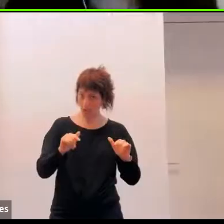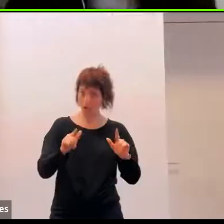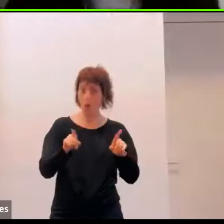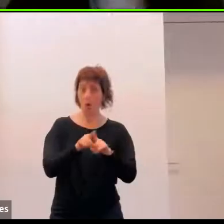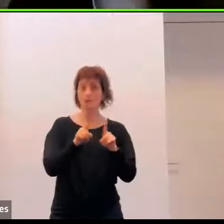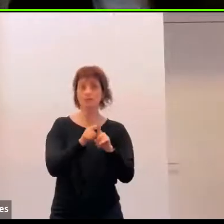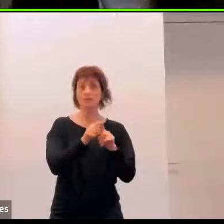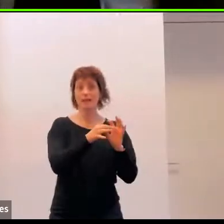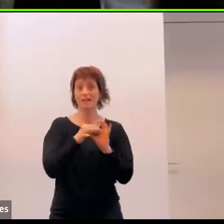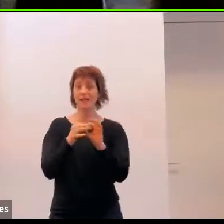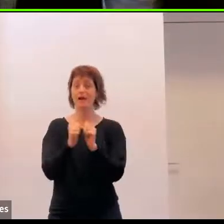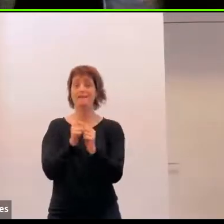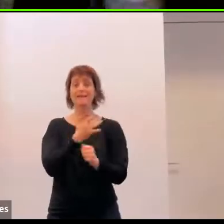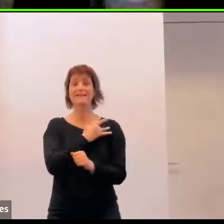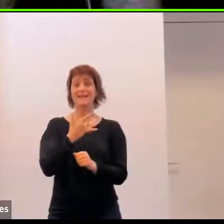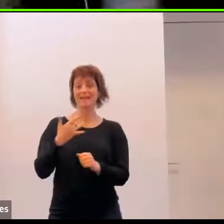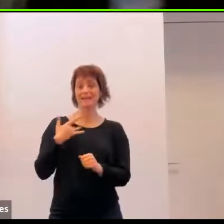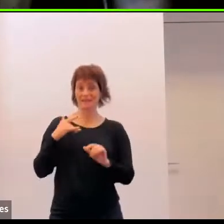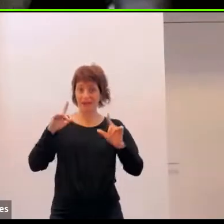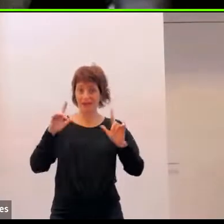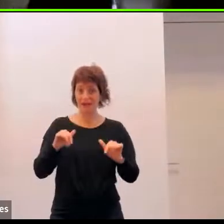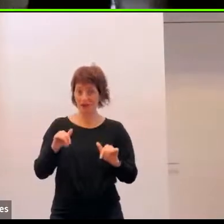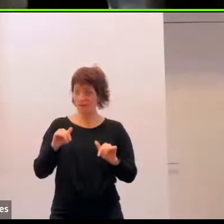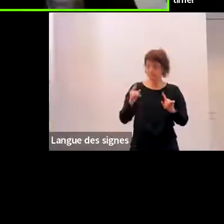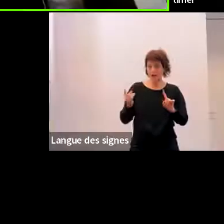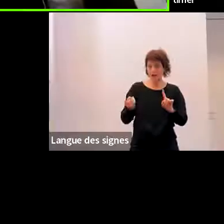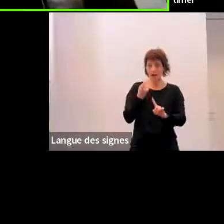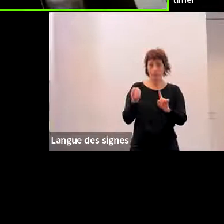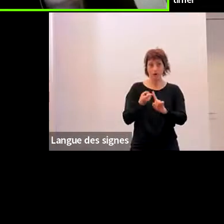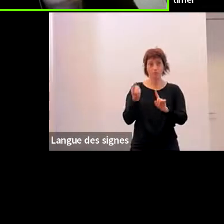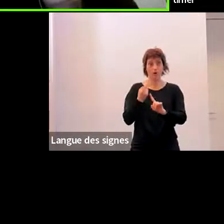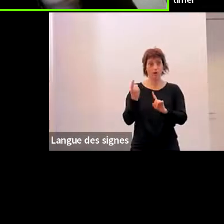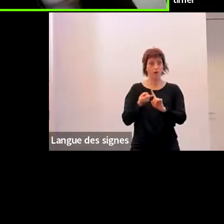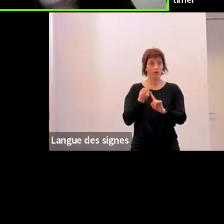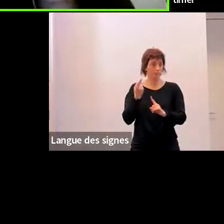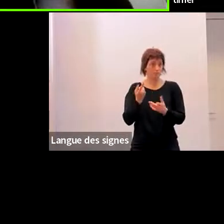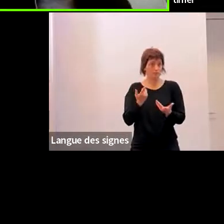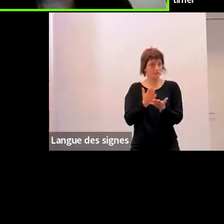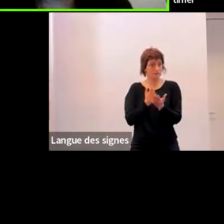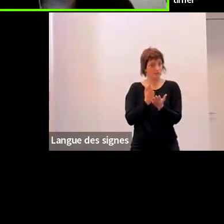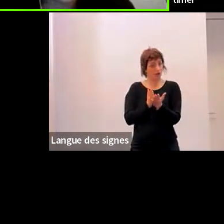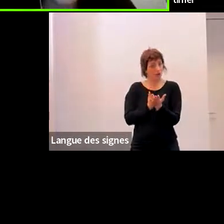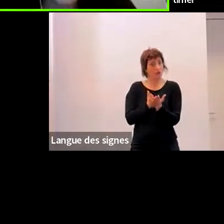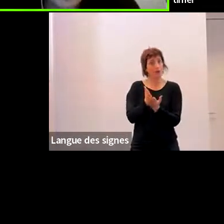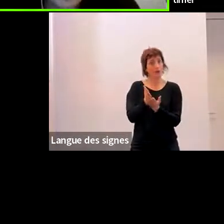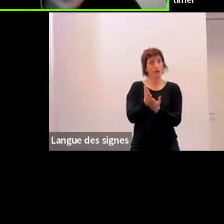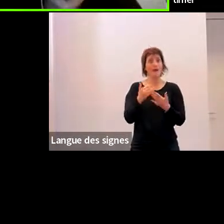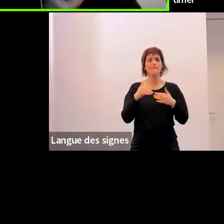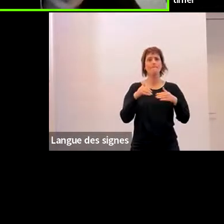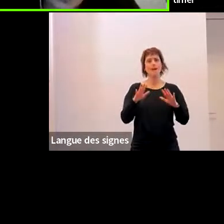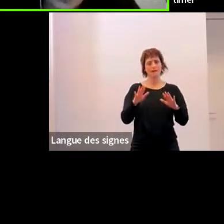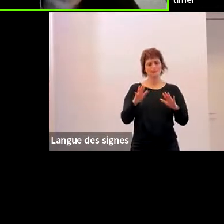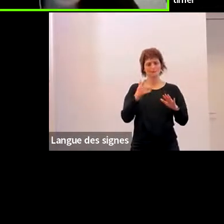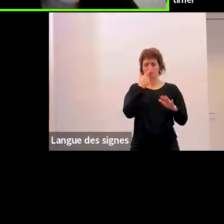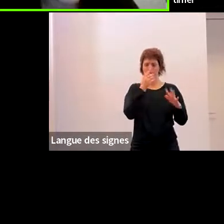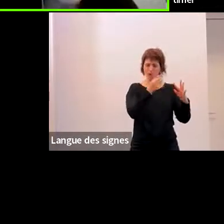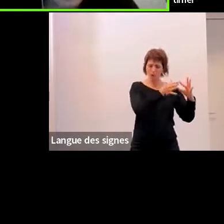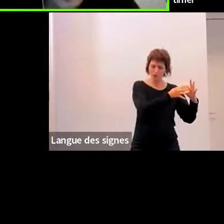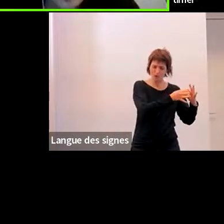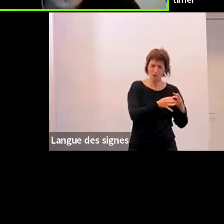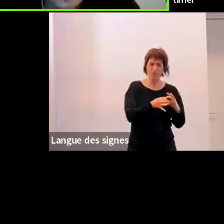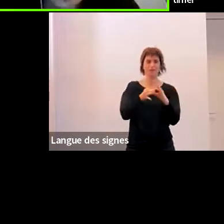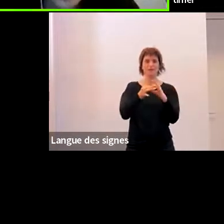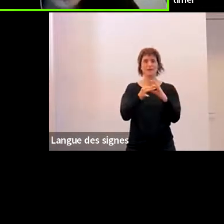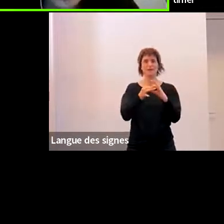sanitaire. Il est fait parce qu'il est essentiel, il le restera bien entendu, mais on voit bien que ce lien est